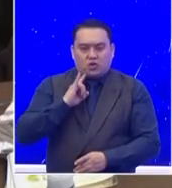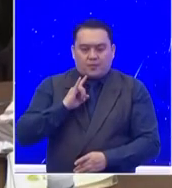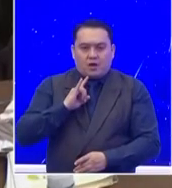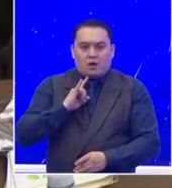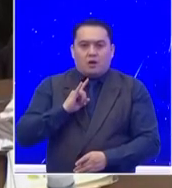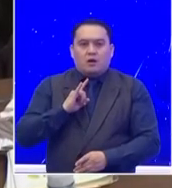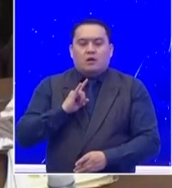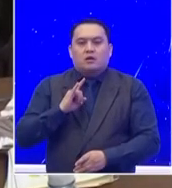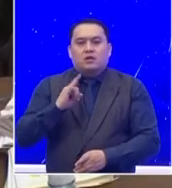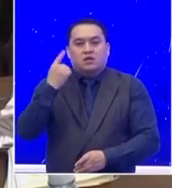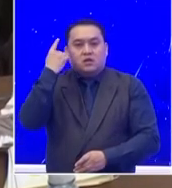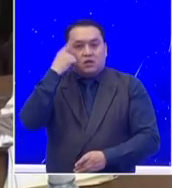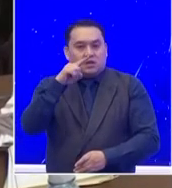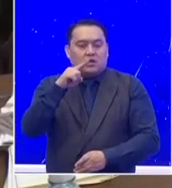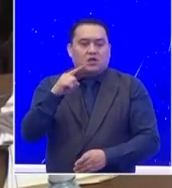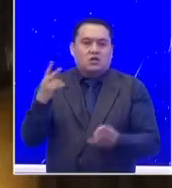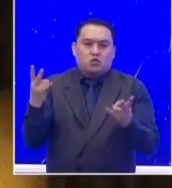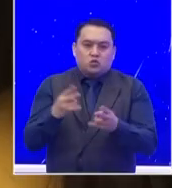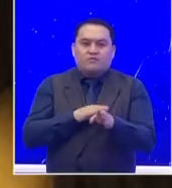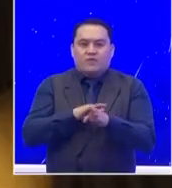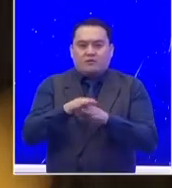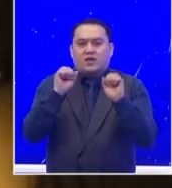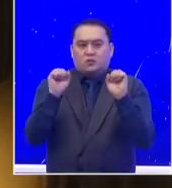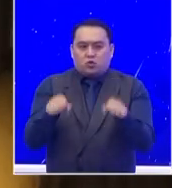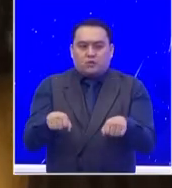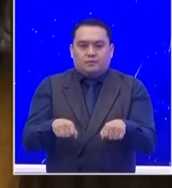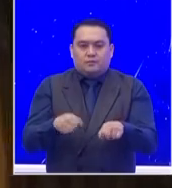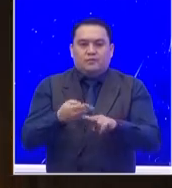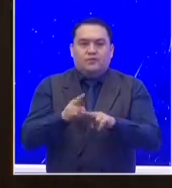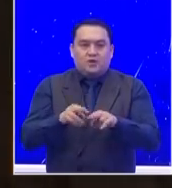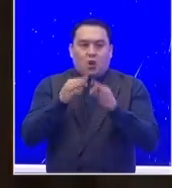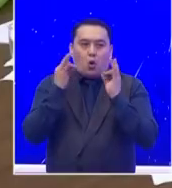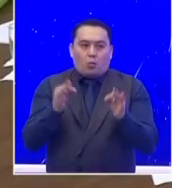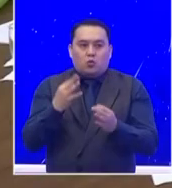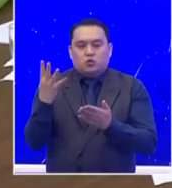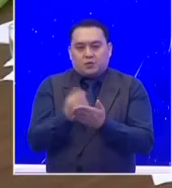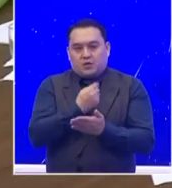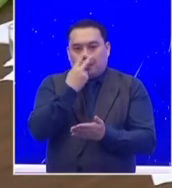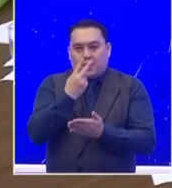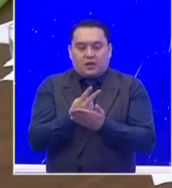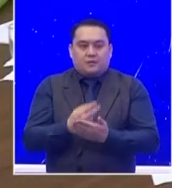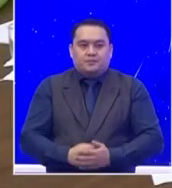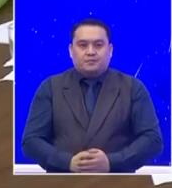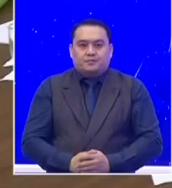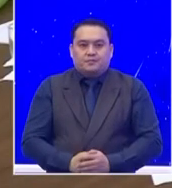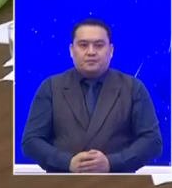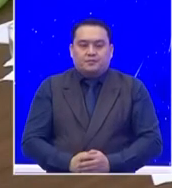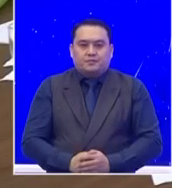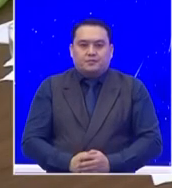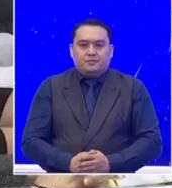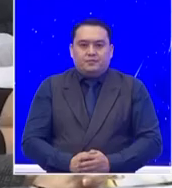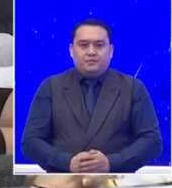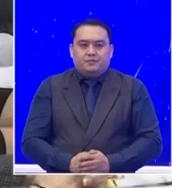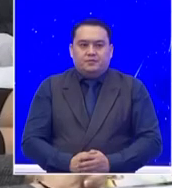Оказывается, главное найти идею, которая зажжет, а реализовать ее возможно. В этом на своем опыте уже успела убедиться и наша героиня. Евгения